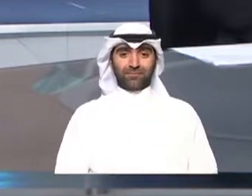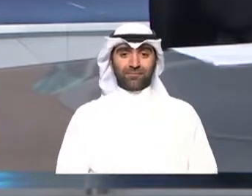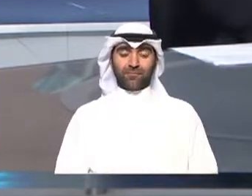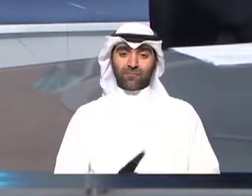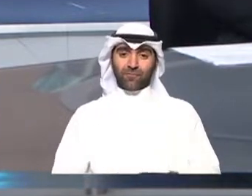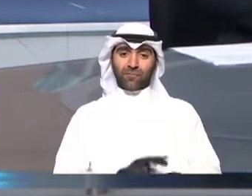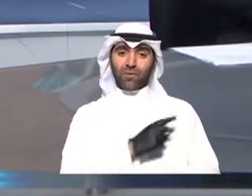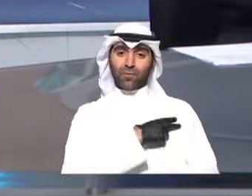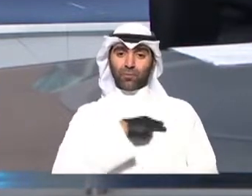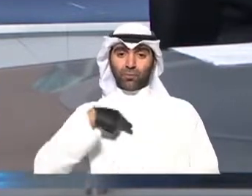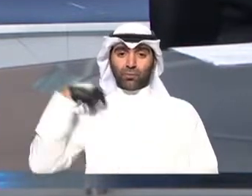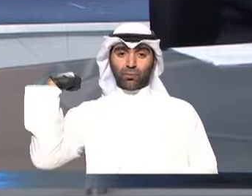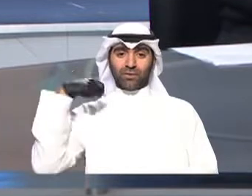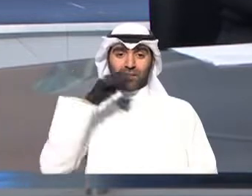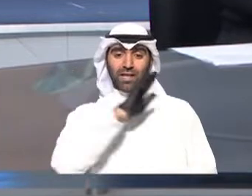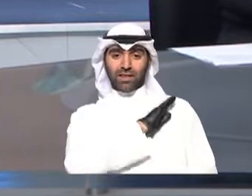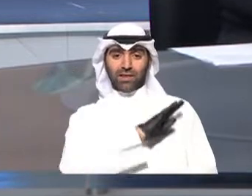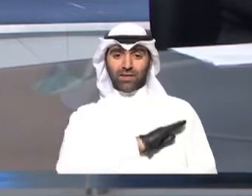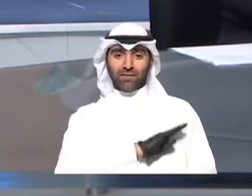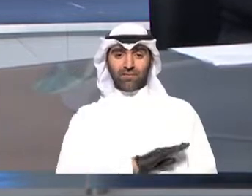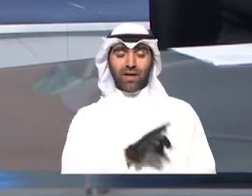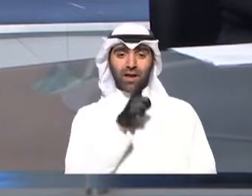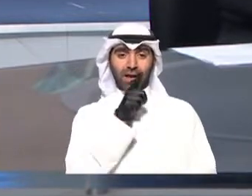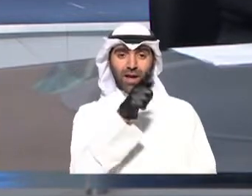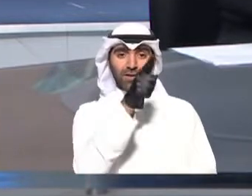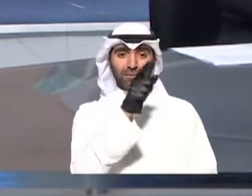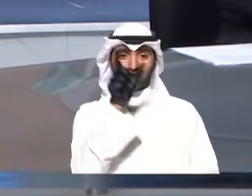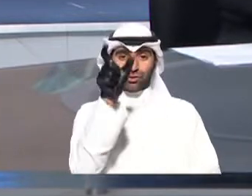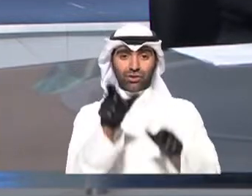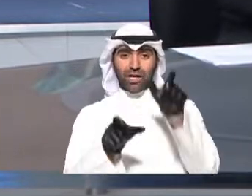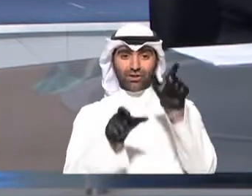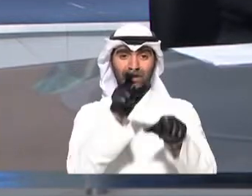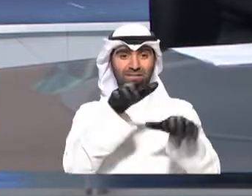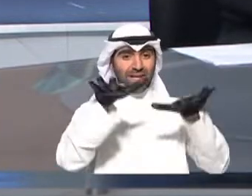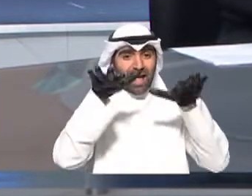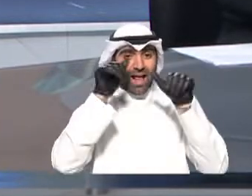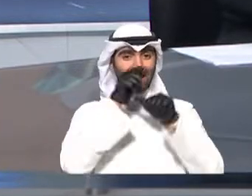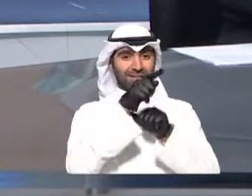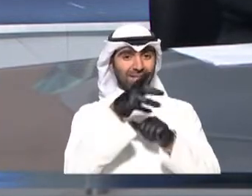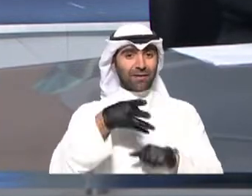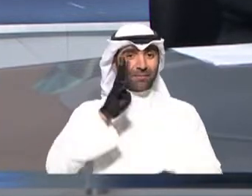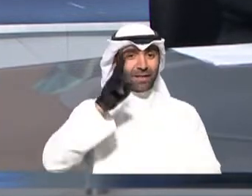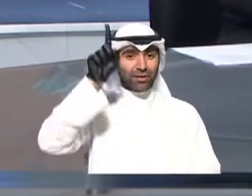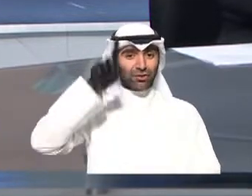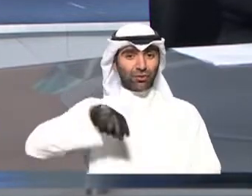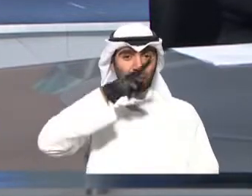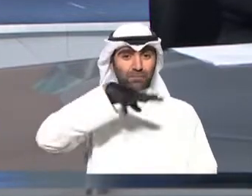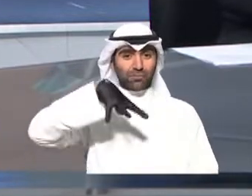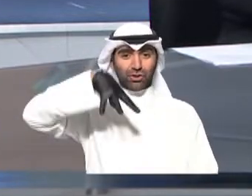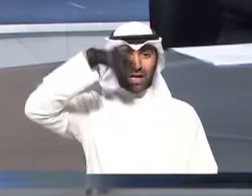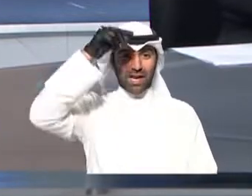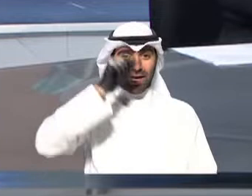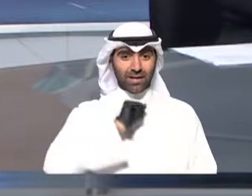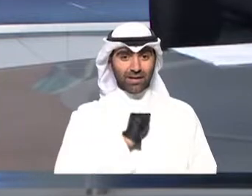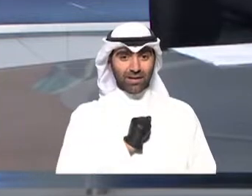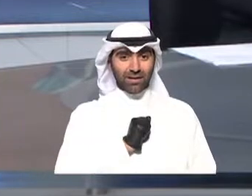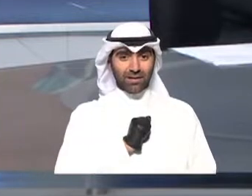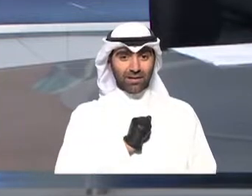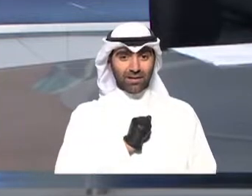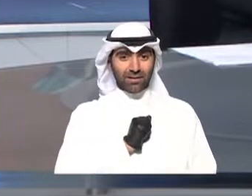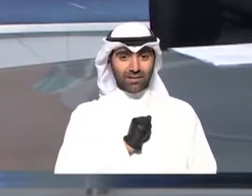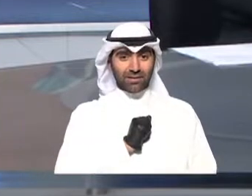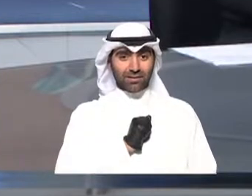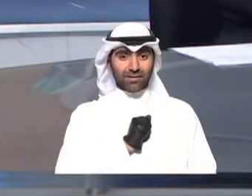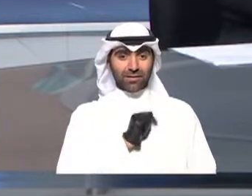وزارة الدفاع أن المواطنين المغادرين للمحجر الصحي المؤسسي الذي تشرف عليه هيئة الخدمات الطبية